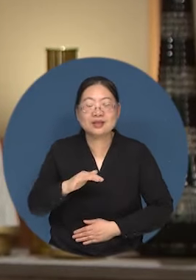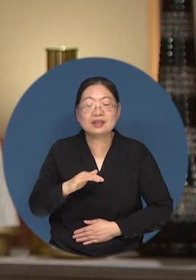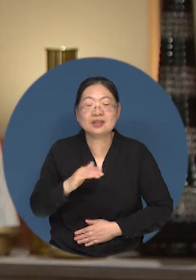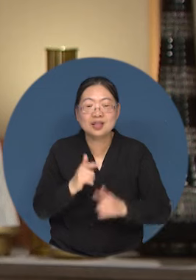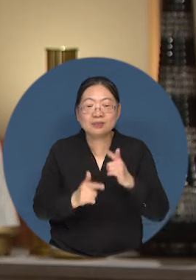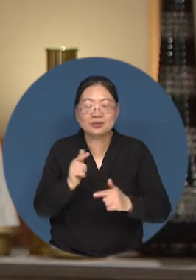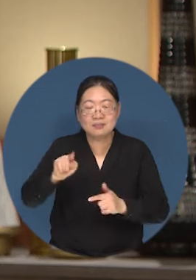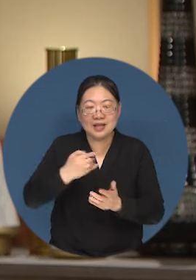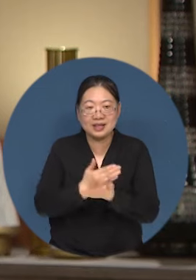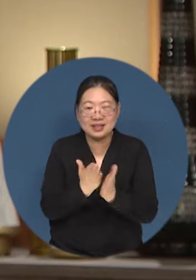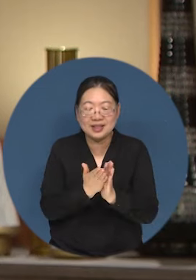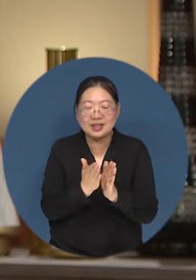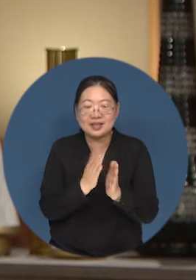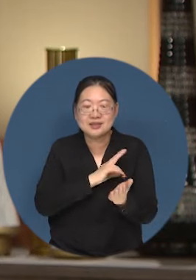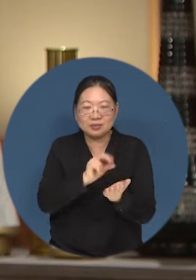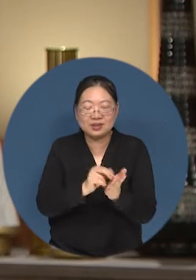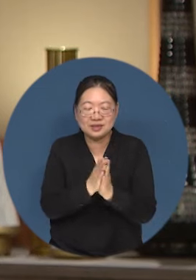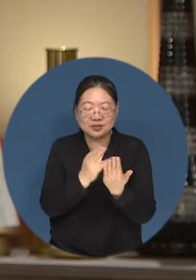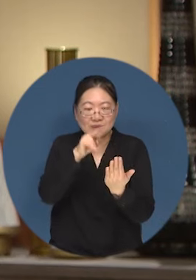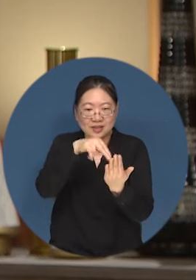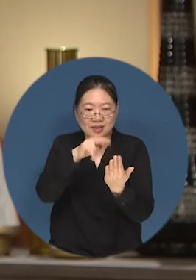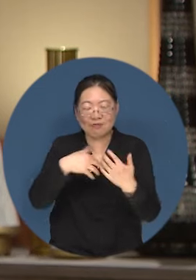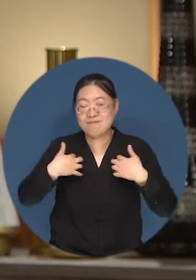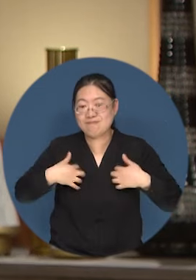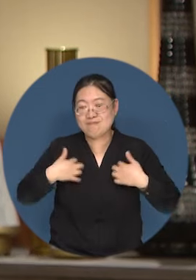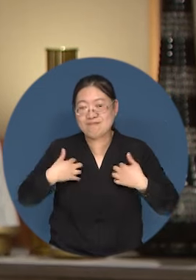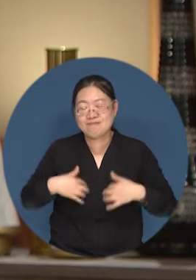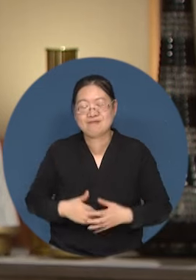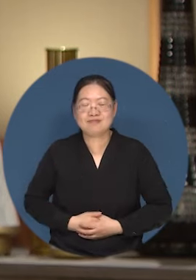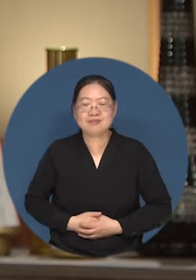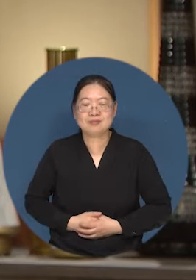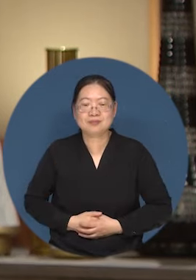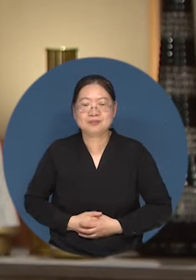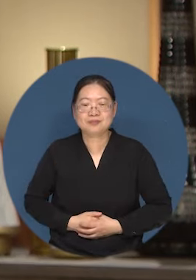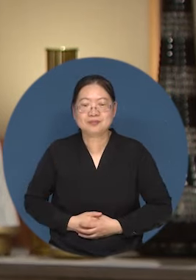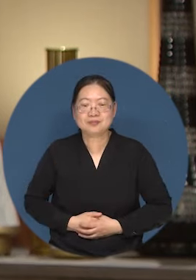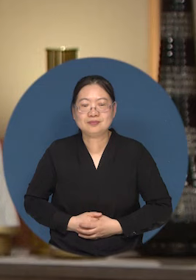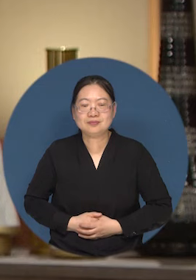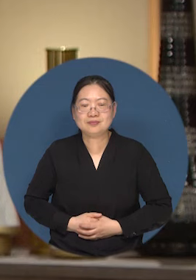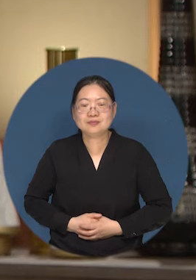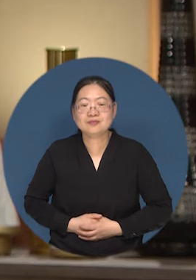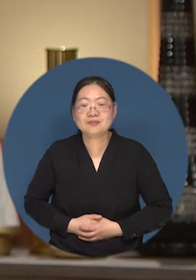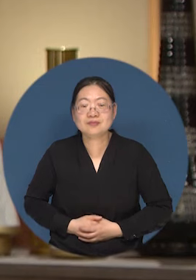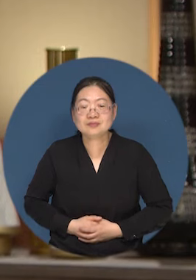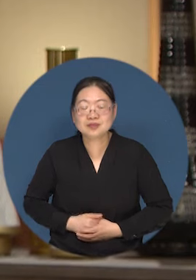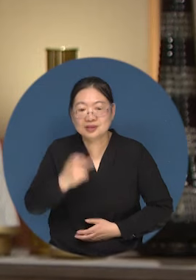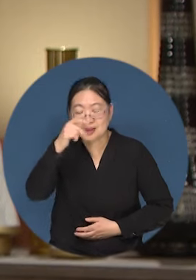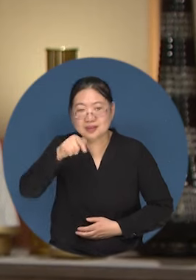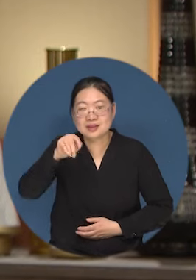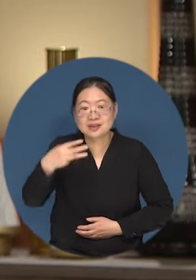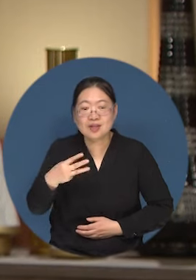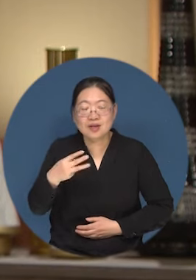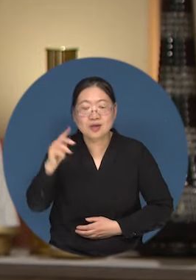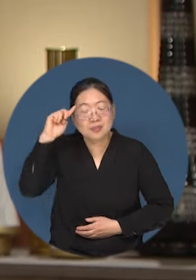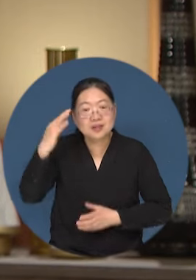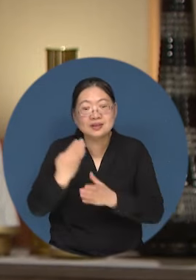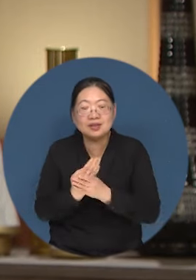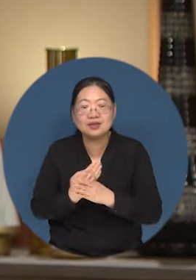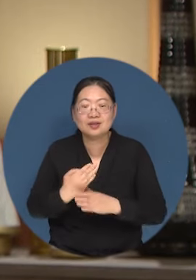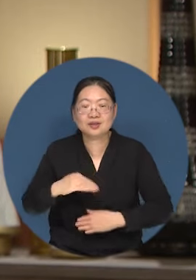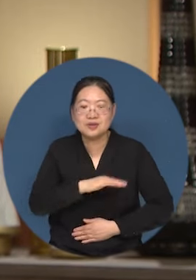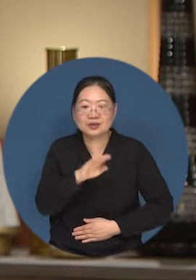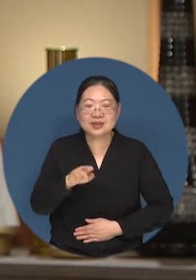100가지라는 책도 예. 제가 아주 재밌게 예. 봤었고 또 그 그 담소를 연구하셨던 최기철 박사님의 그 뭐